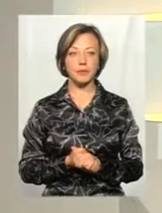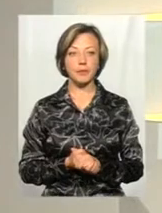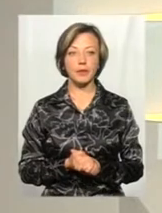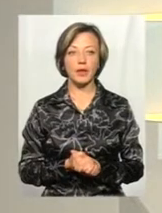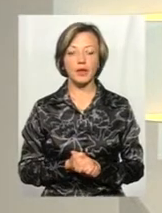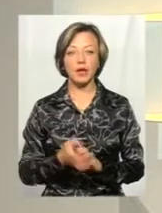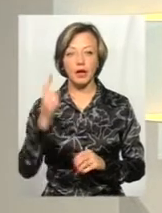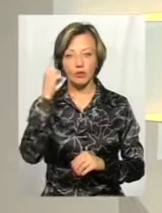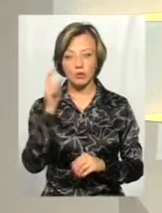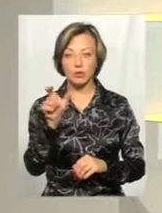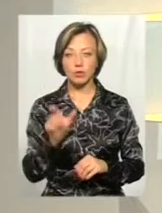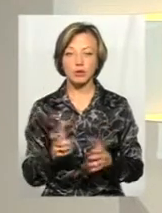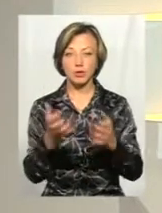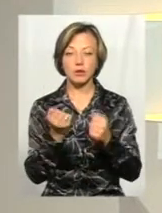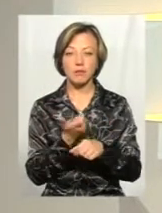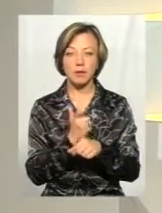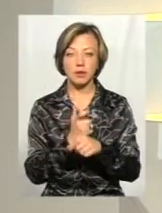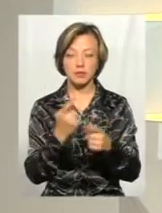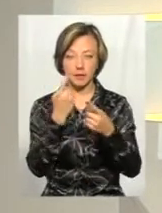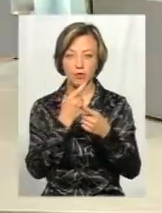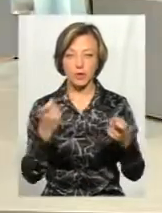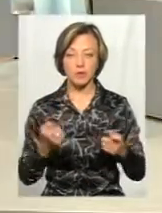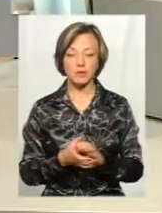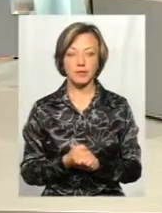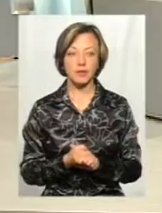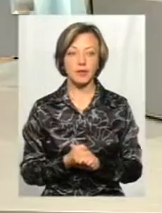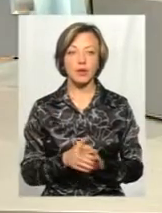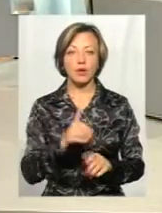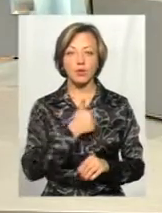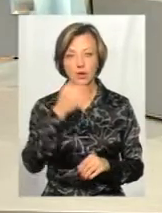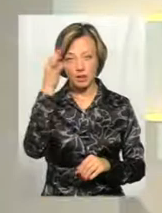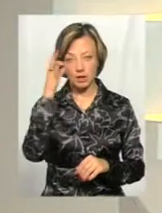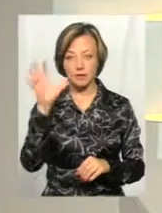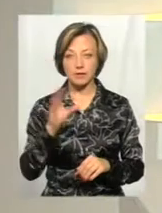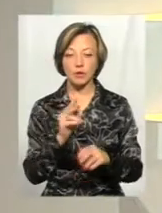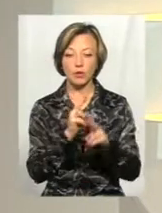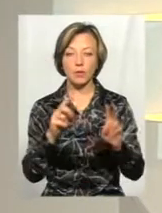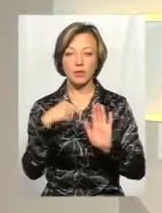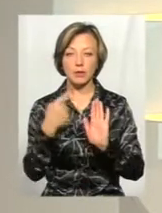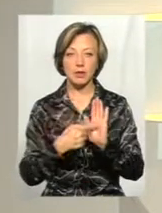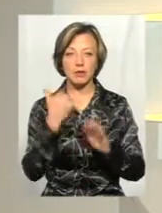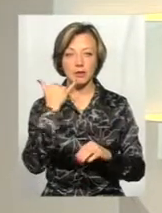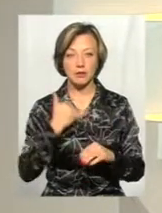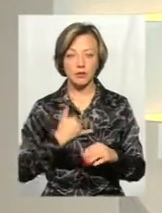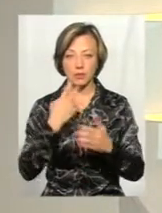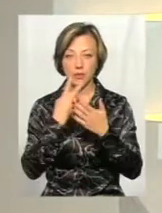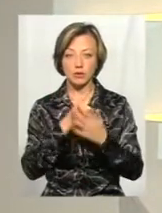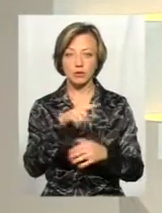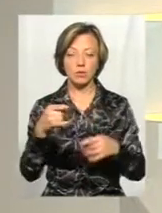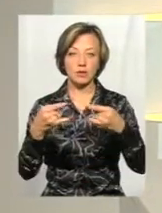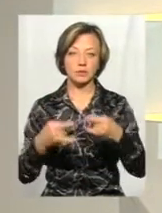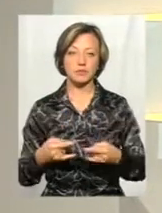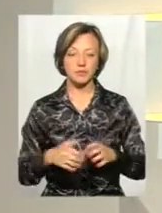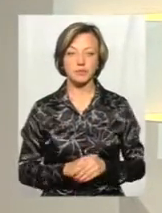наш глядач отримав максимум інформації. Хочу нагадати, що всіх, кого є питання, телефонуйте, бачите номер телефону